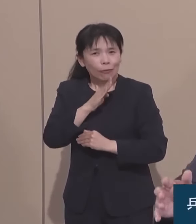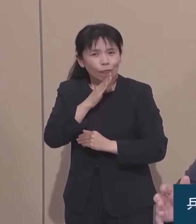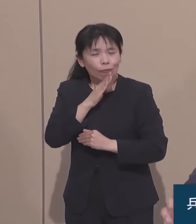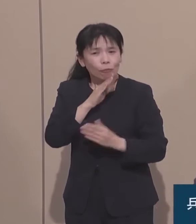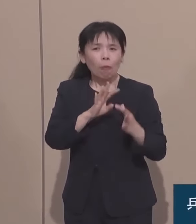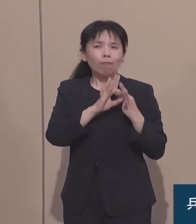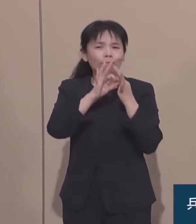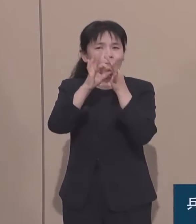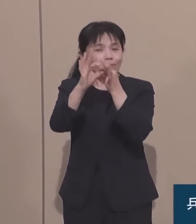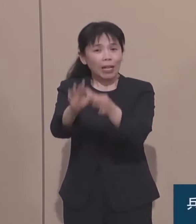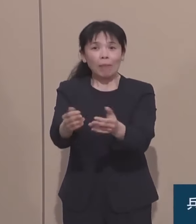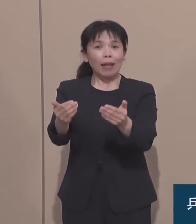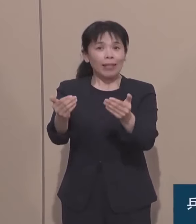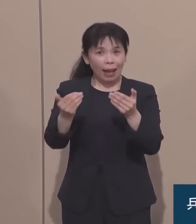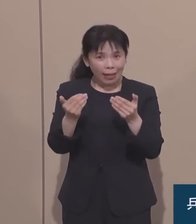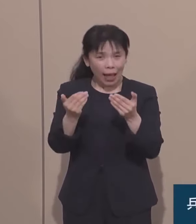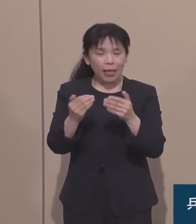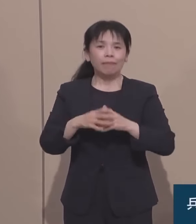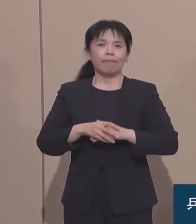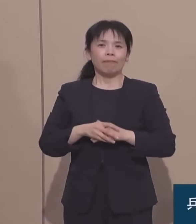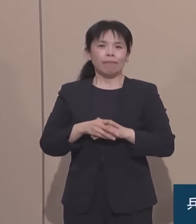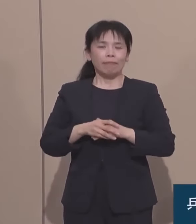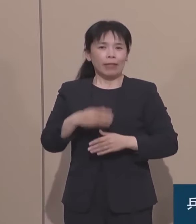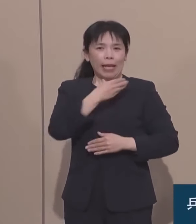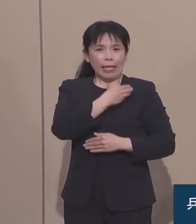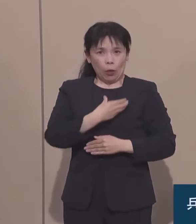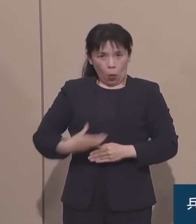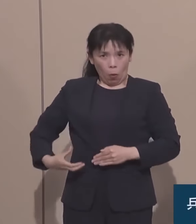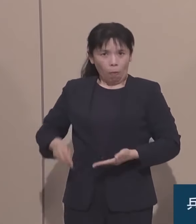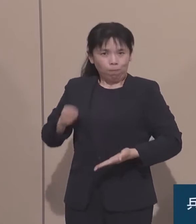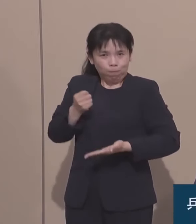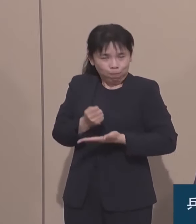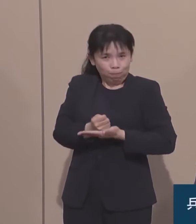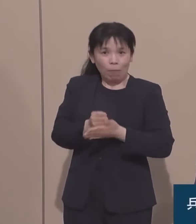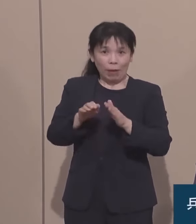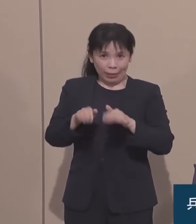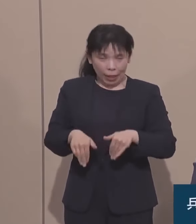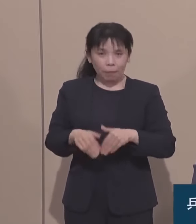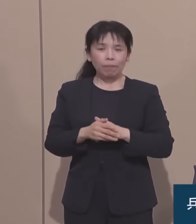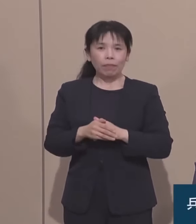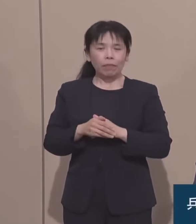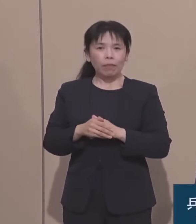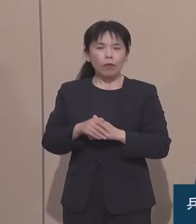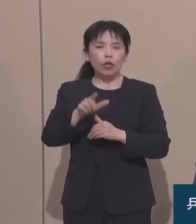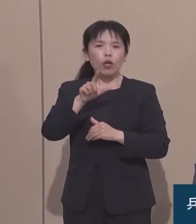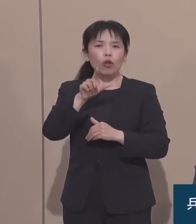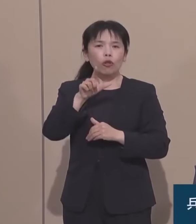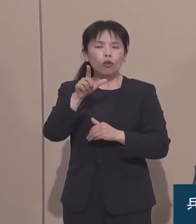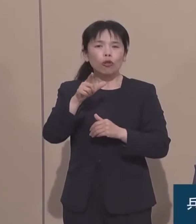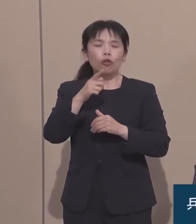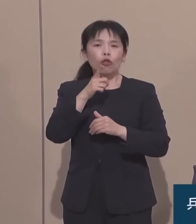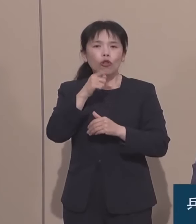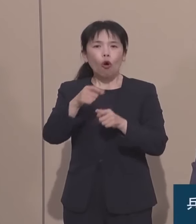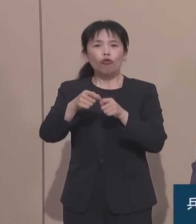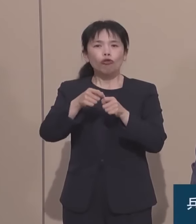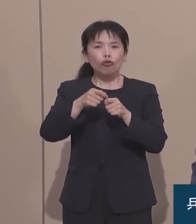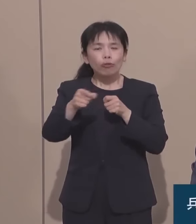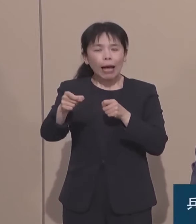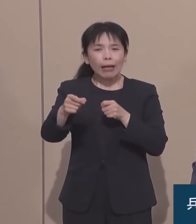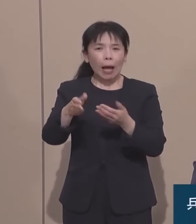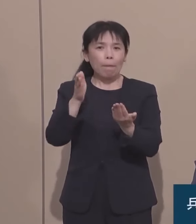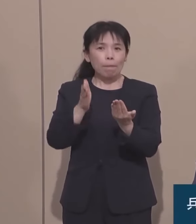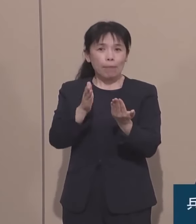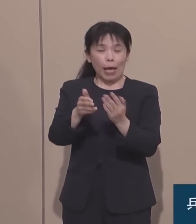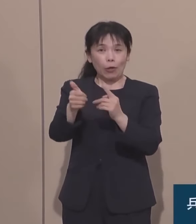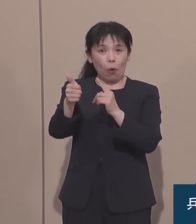なければいけないそう思って立行きてます徳永新一弁護士のXにはこのに書いてあり